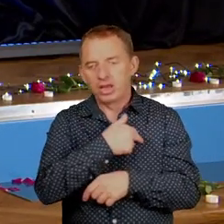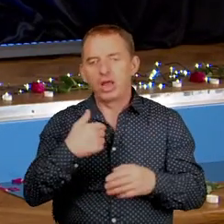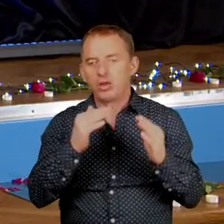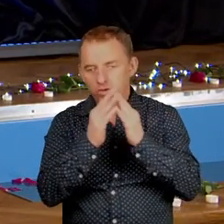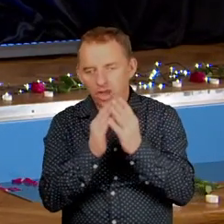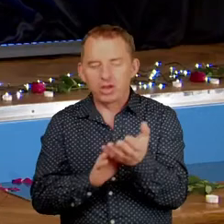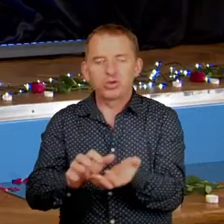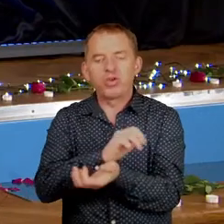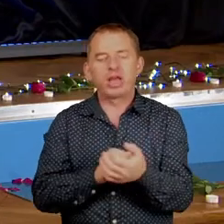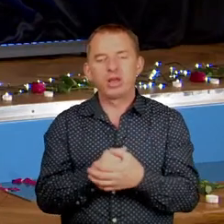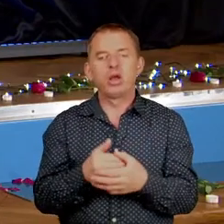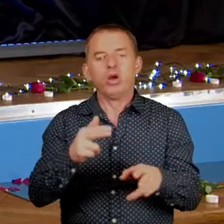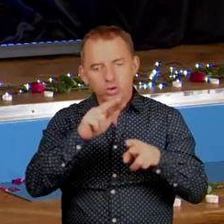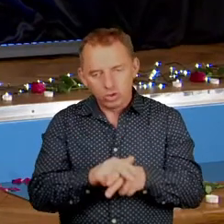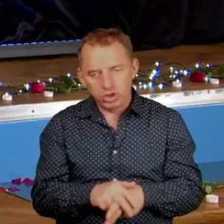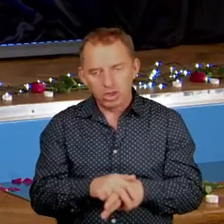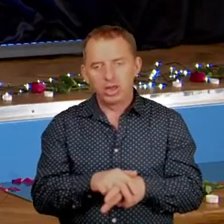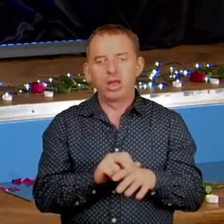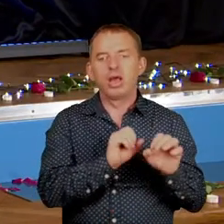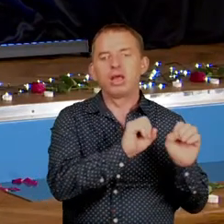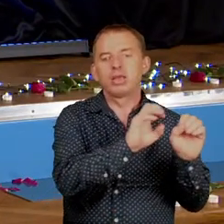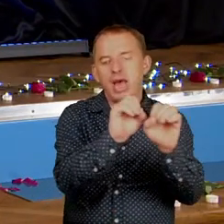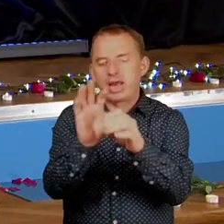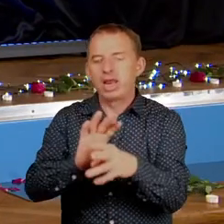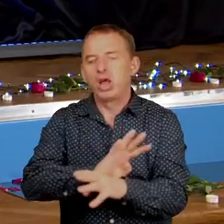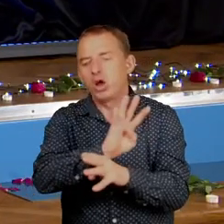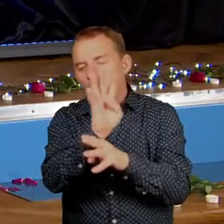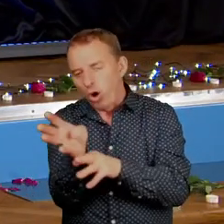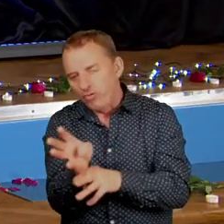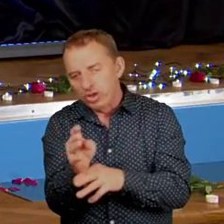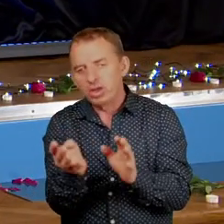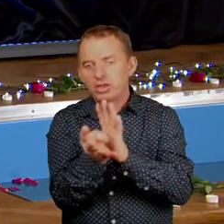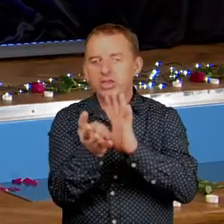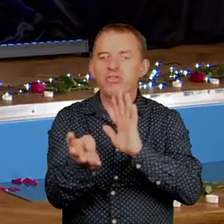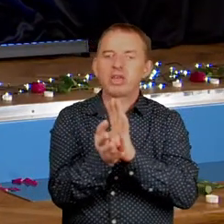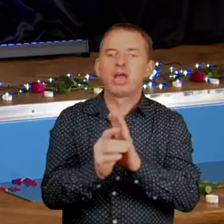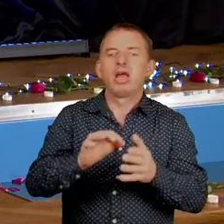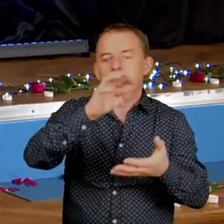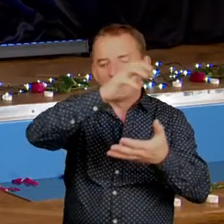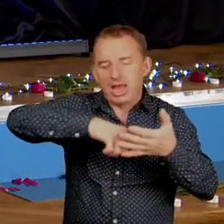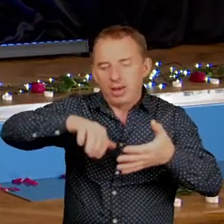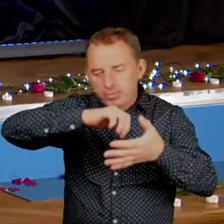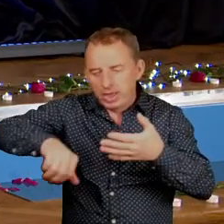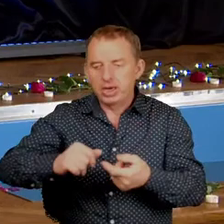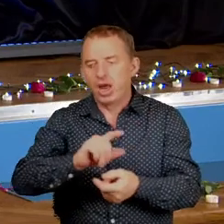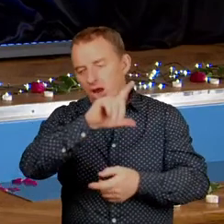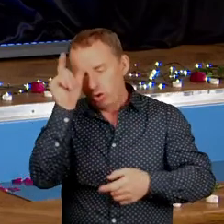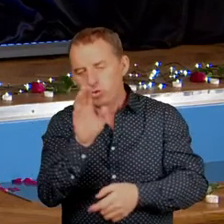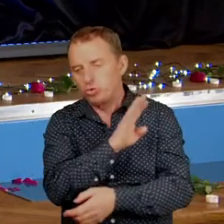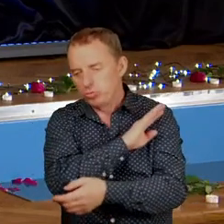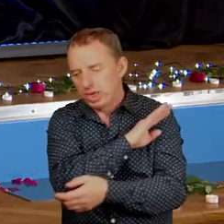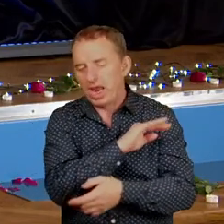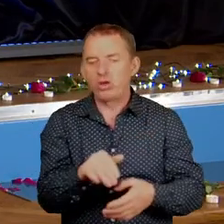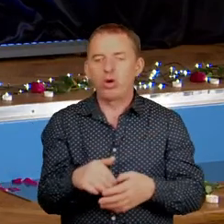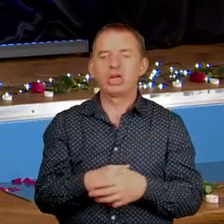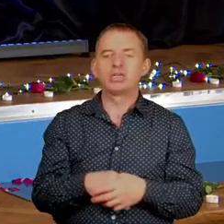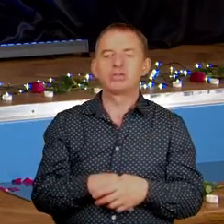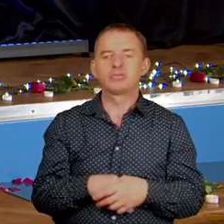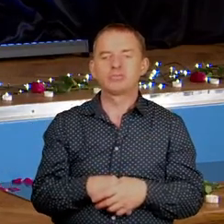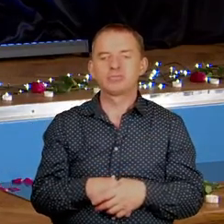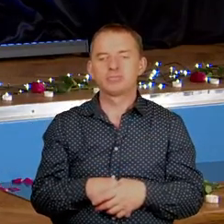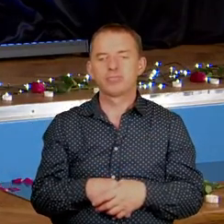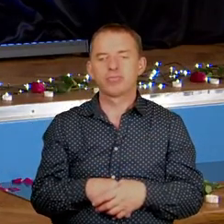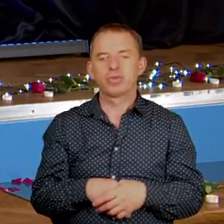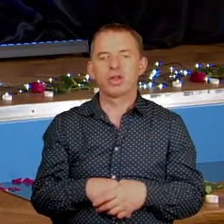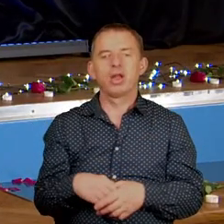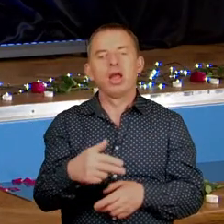domem świat, w którym zaraza COVID-19 zabiera ludzi. It is not our home when cancer and heart disease kill